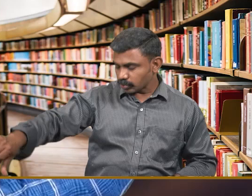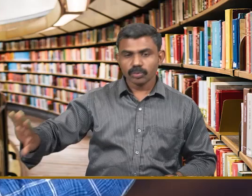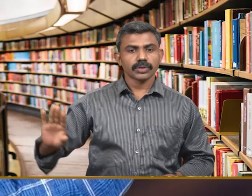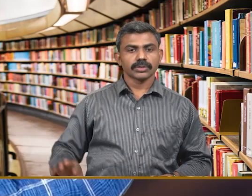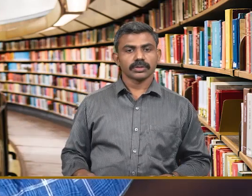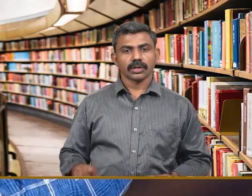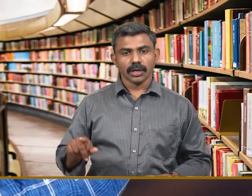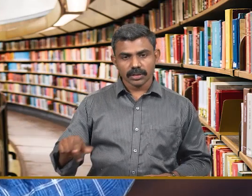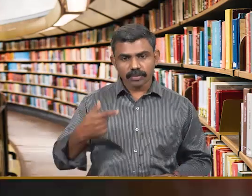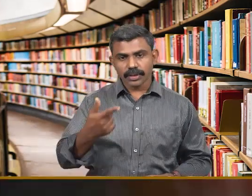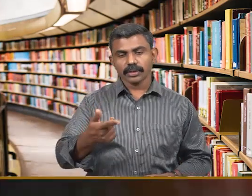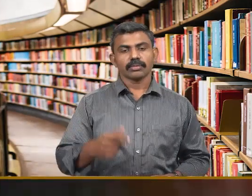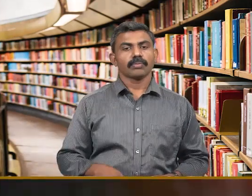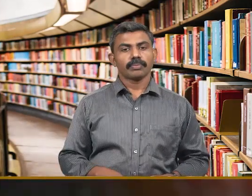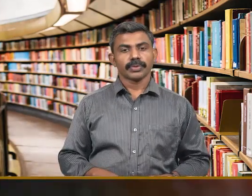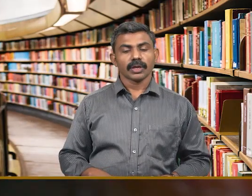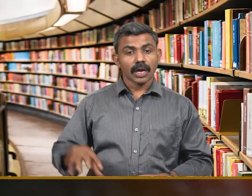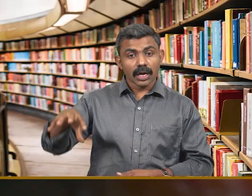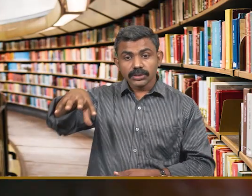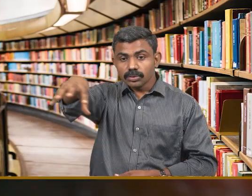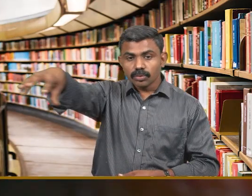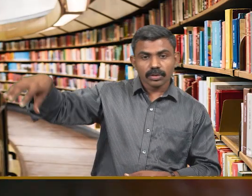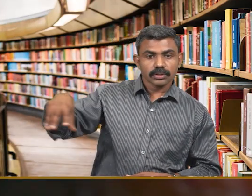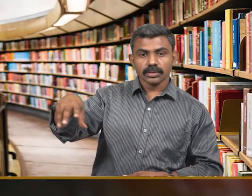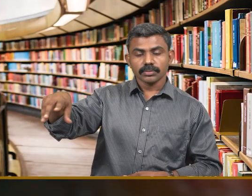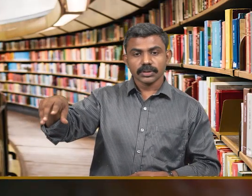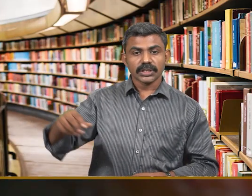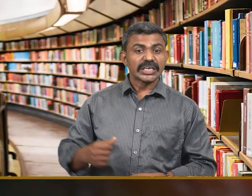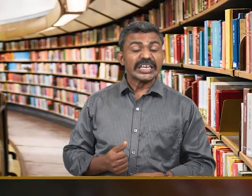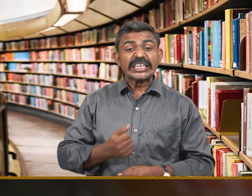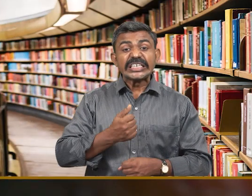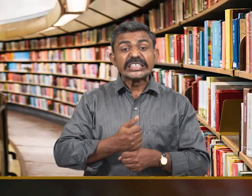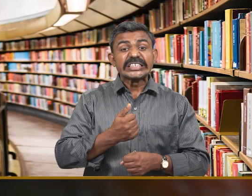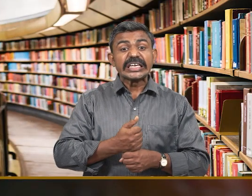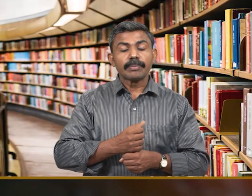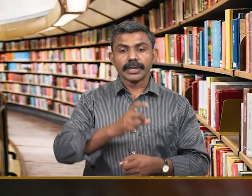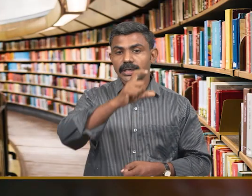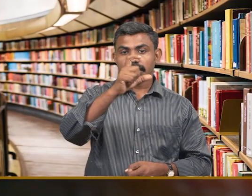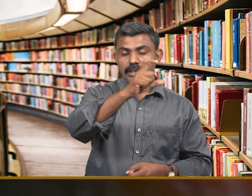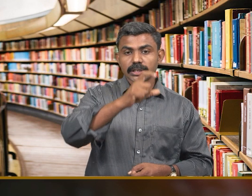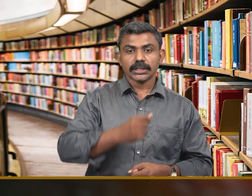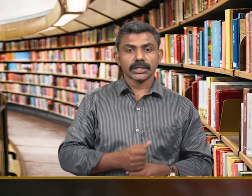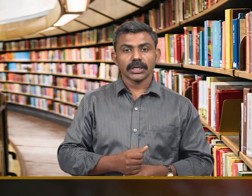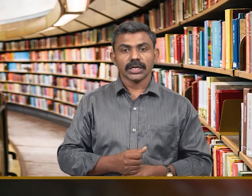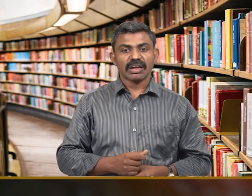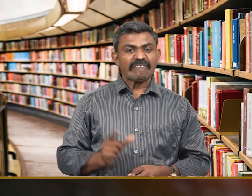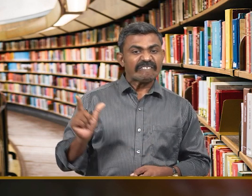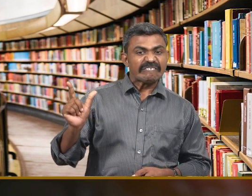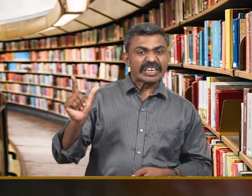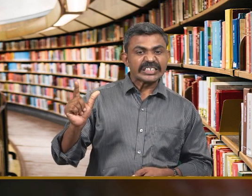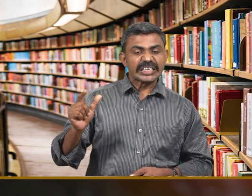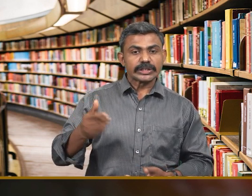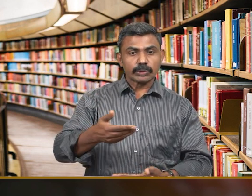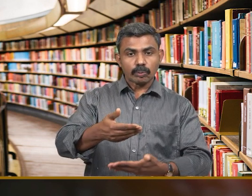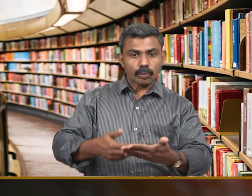தழுவின. ஸோ அந்த வகையில் அச்சு நாடுகளின் முக்கிய நாடாக இருந்த ஜெர்மனி நாடு மீது வெர்சைல்ஸ் உடன்படிக்கை